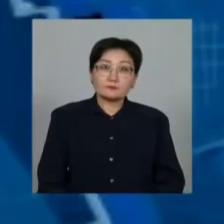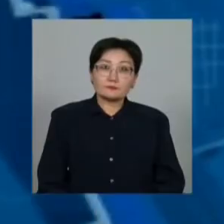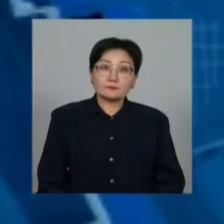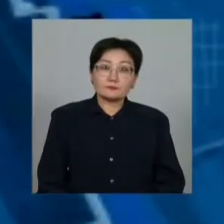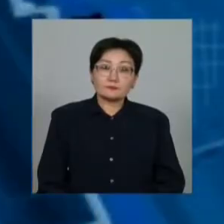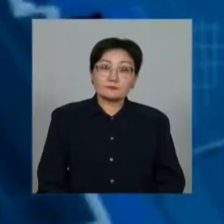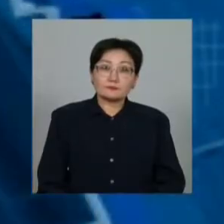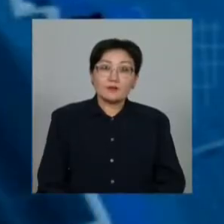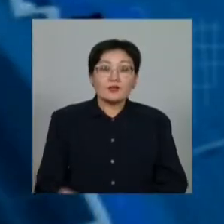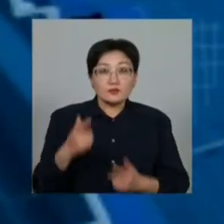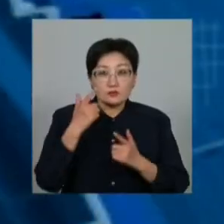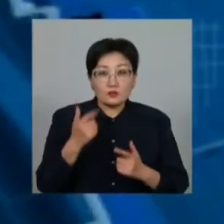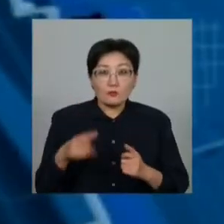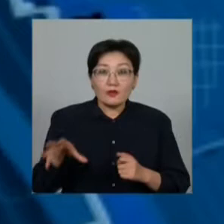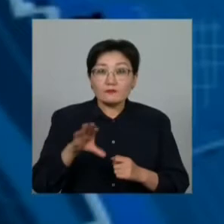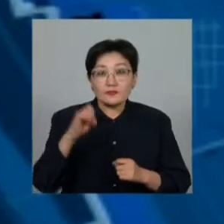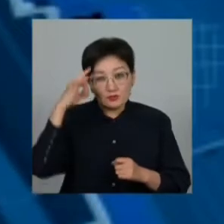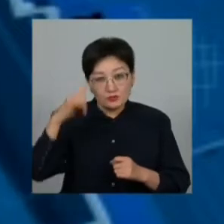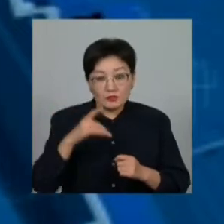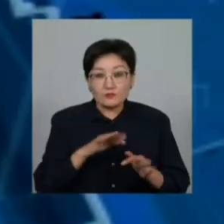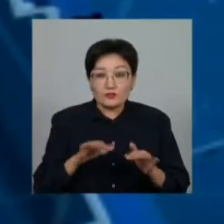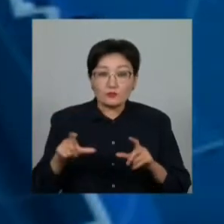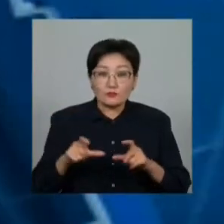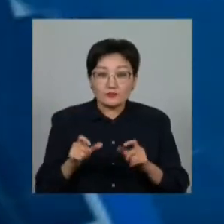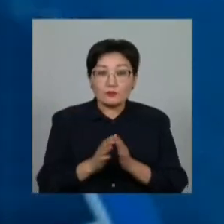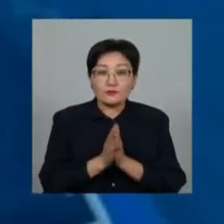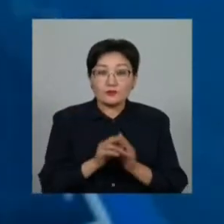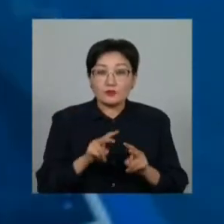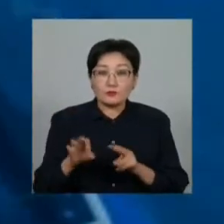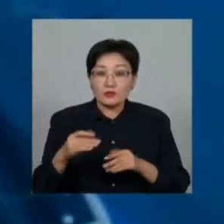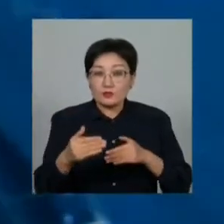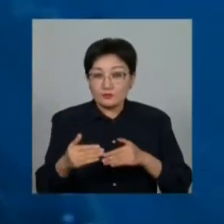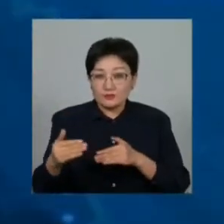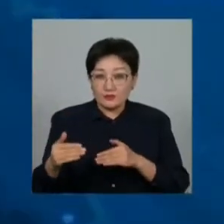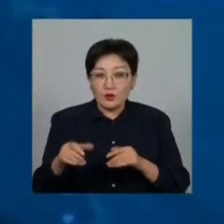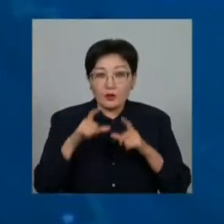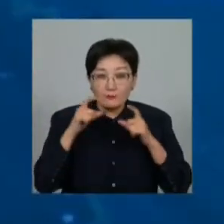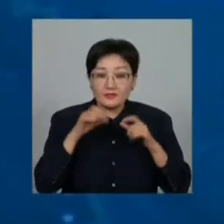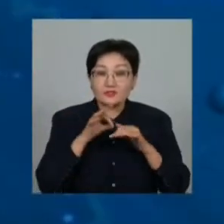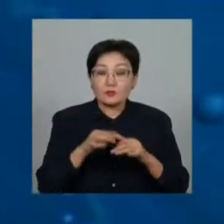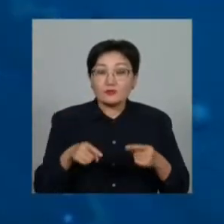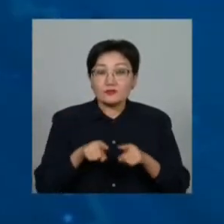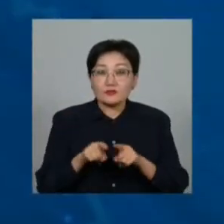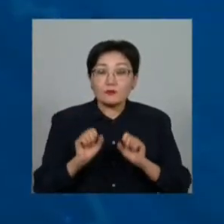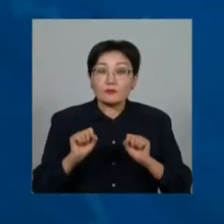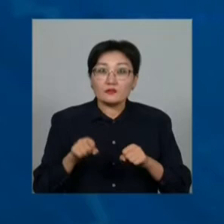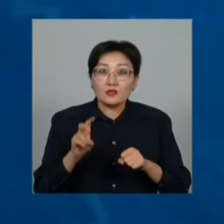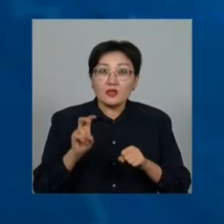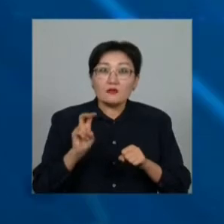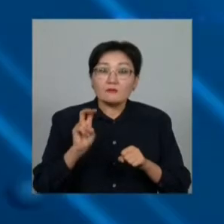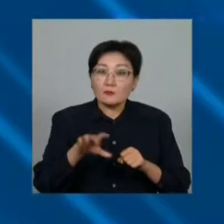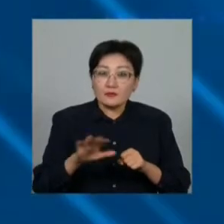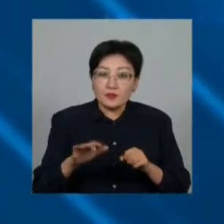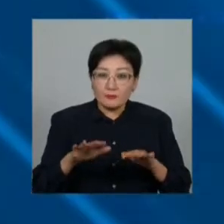я напоминаю что по всей стране действует карантин просим соблюдать социальную дистанцию масочный режим а также по возможности воздержаться